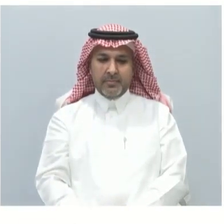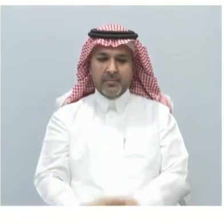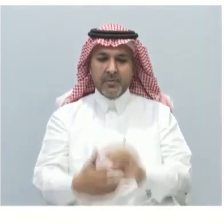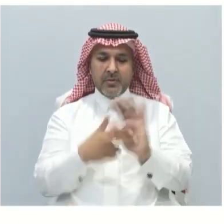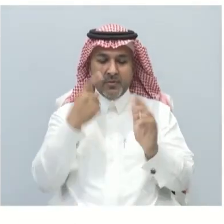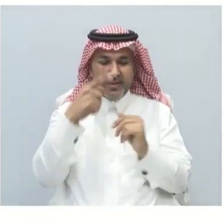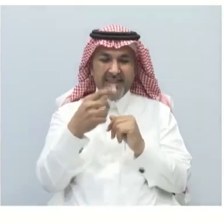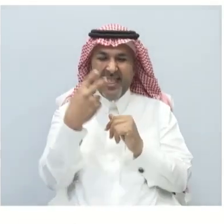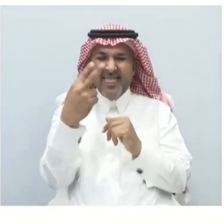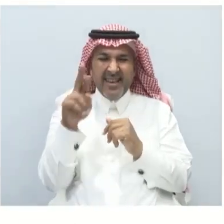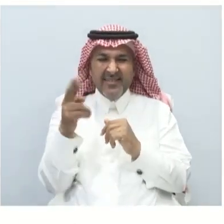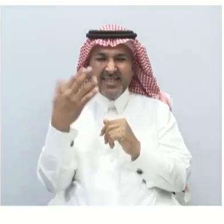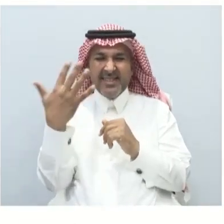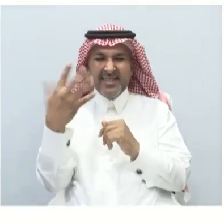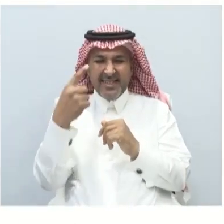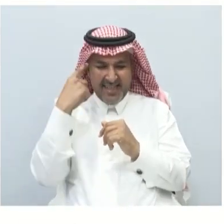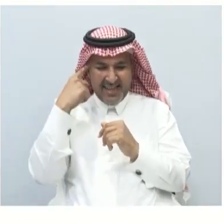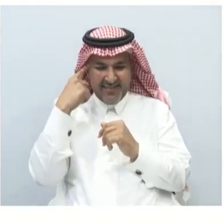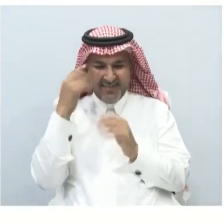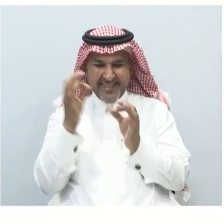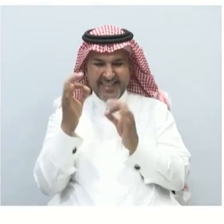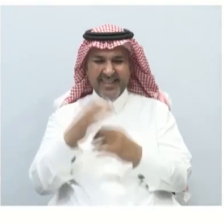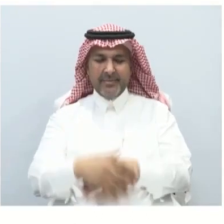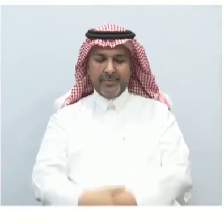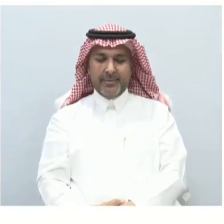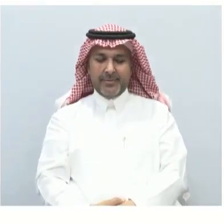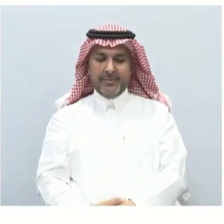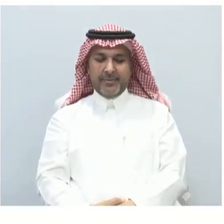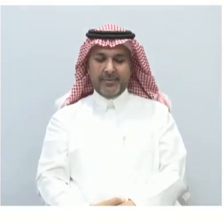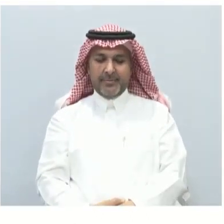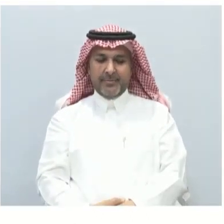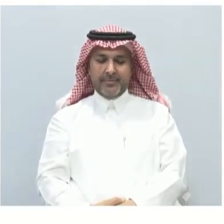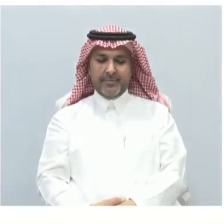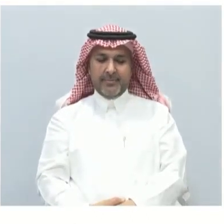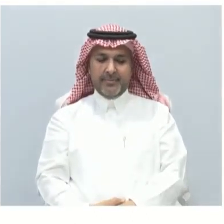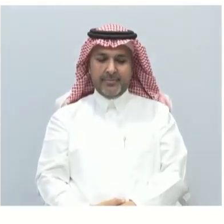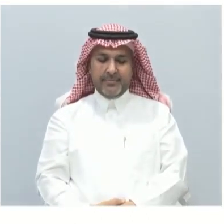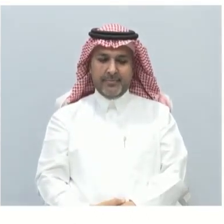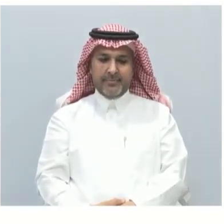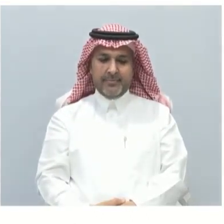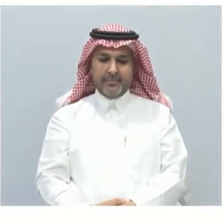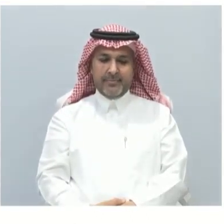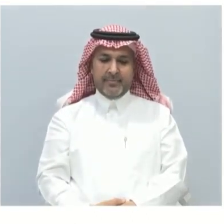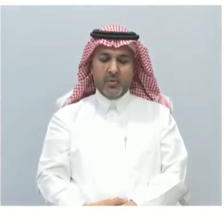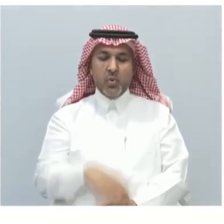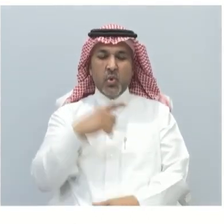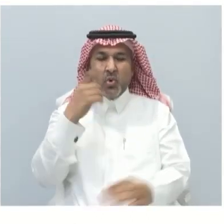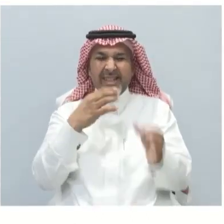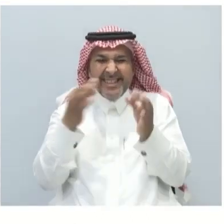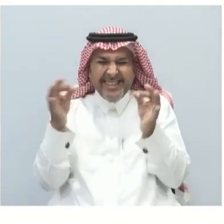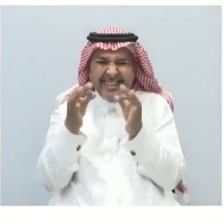وبالتالي شفت طلعت اثنين فاصله 15 يعني بشكل تقريبي فاحنا يعني تمثيل البياني اعطانا